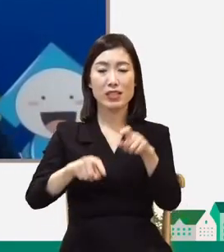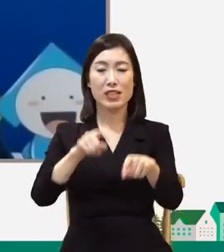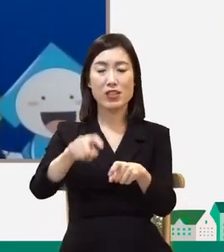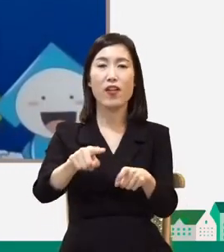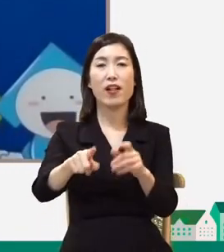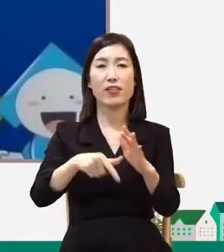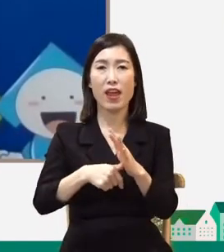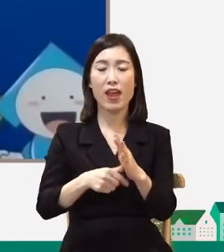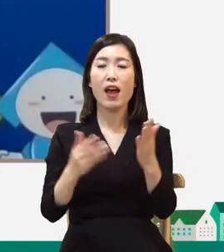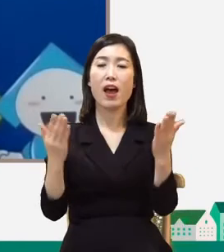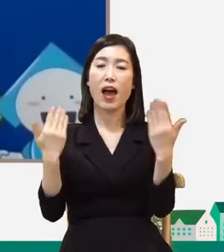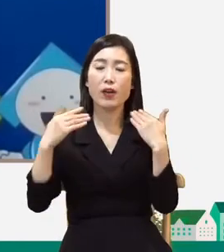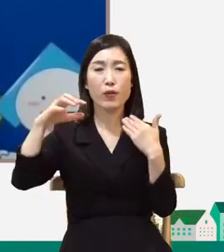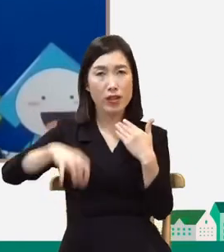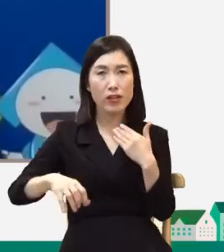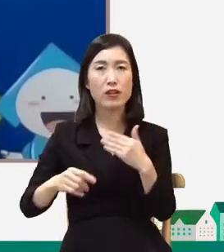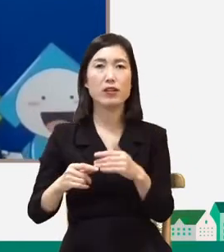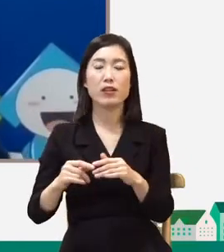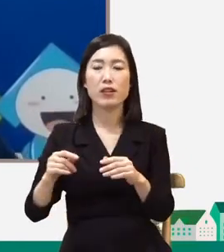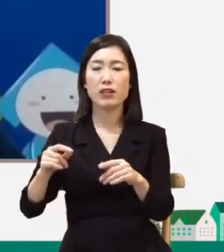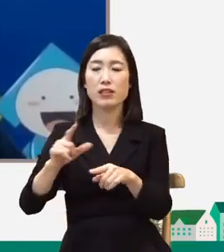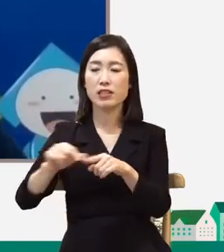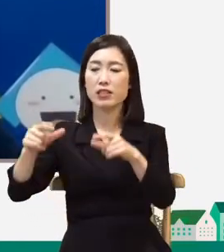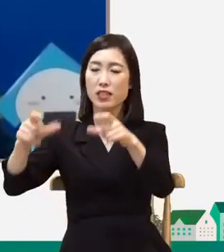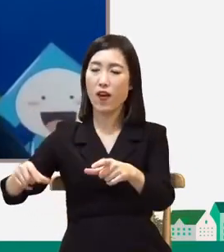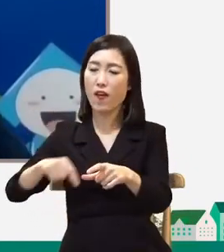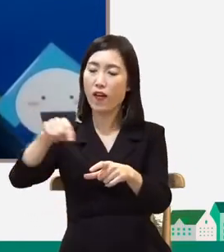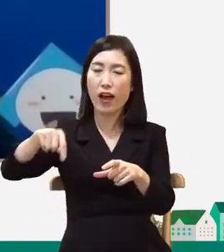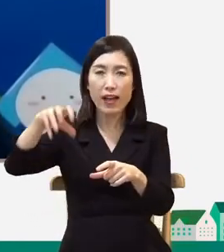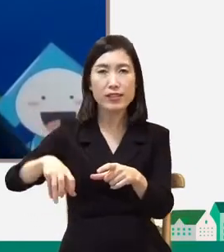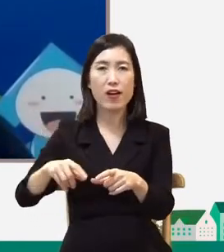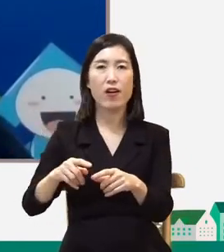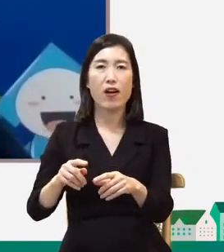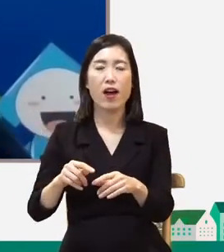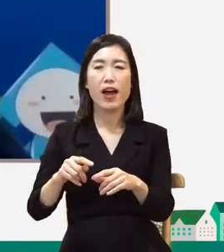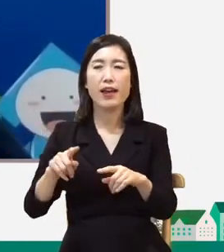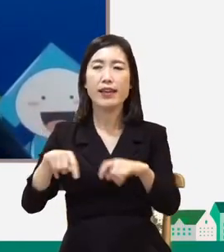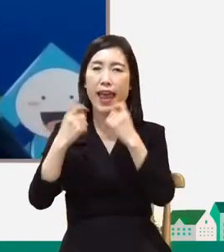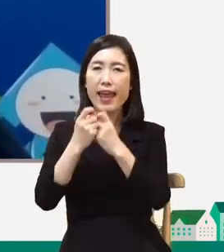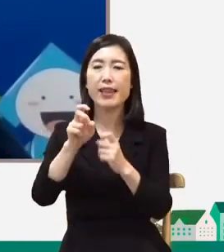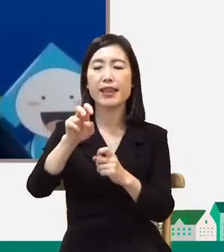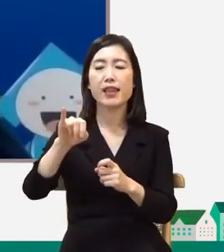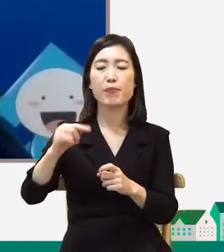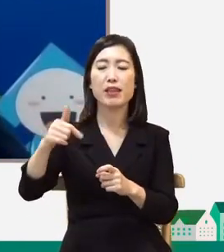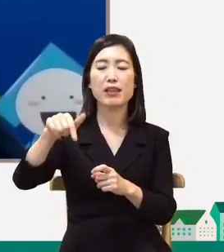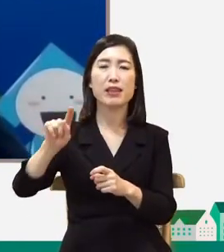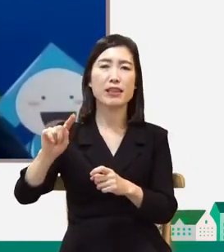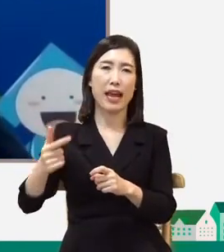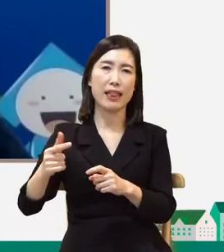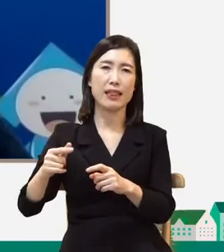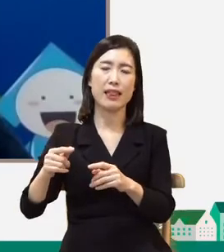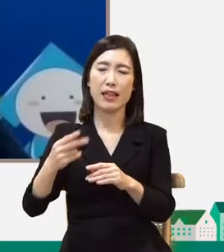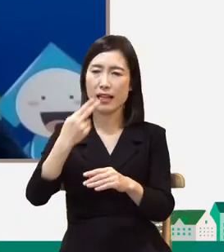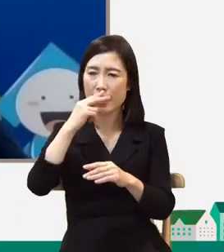학교에서는 지역사회에서 인간이 살아야 되고 정상화의 이론에 기반한